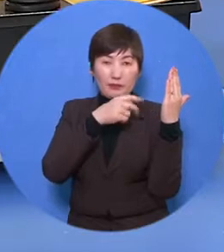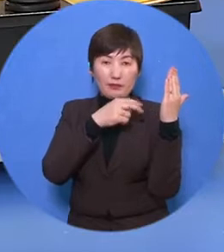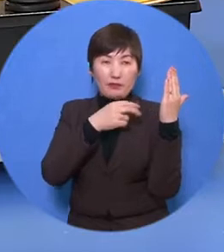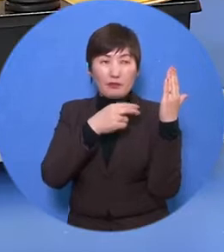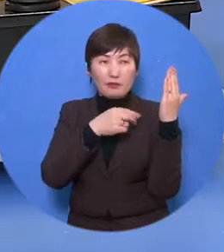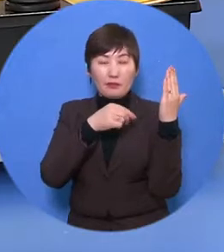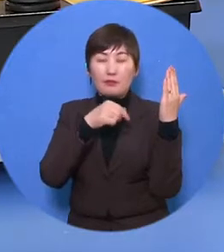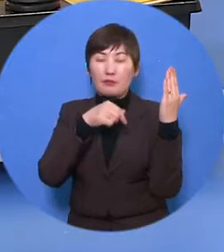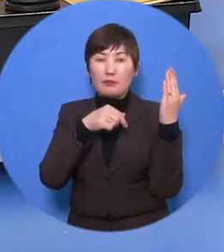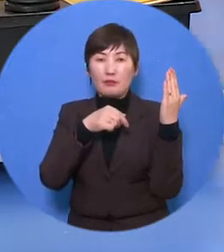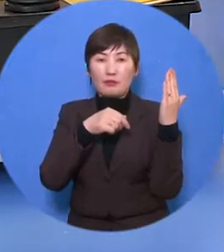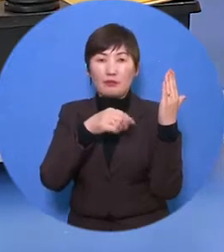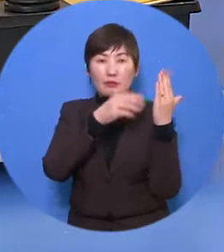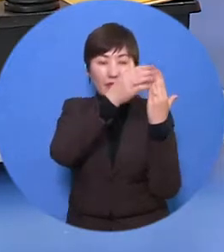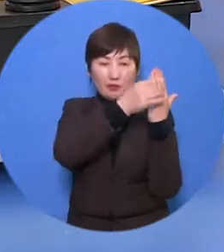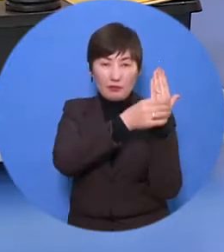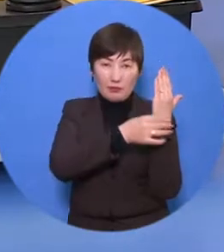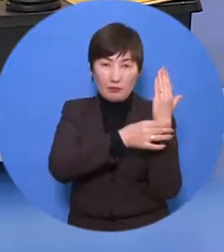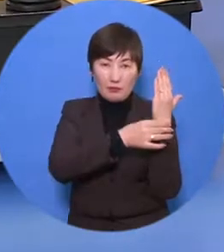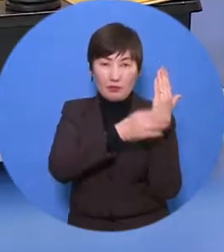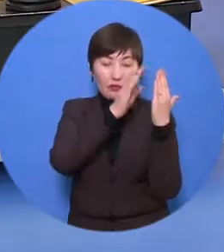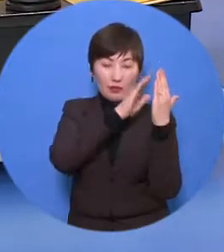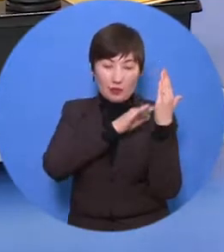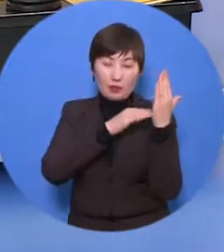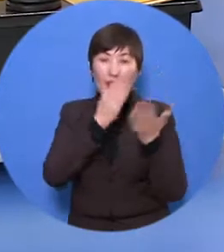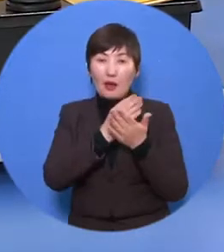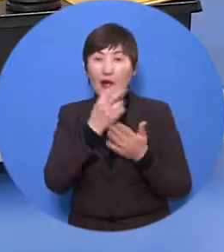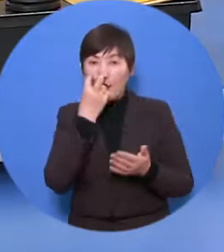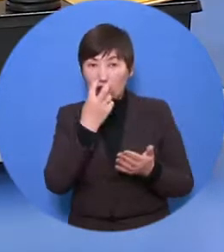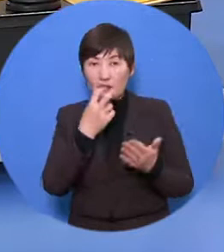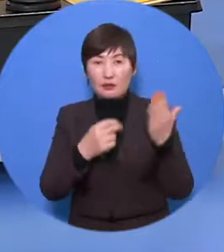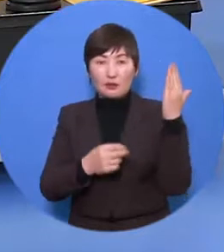За энд багш нь толь ашигласныг та нар анзаарсан уу?